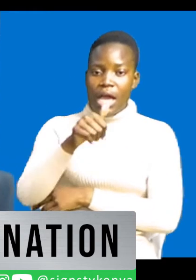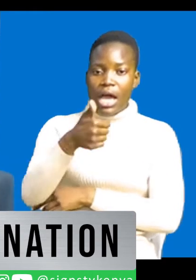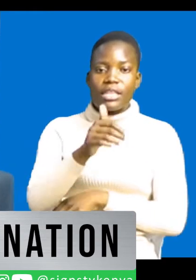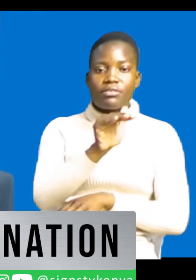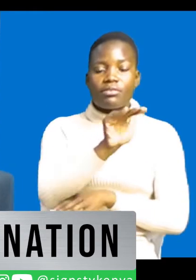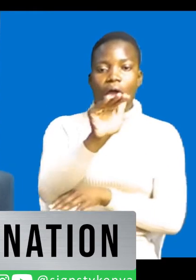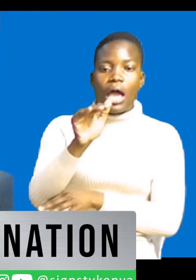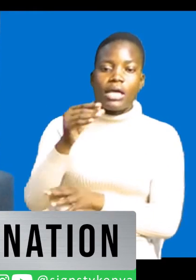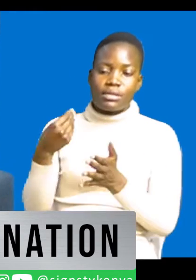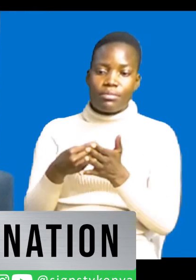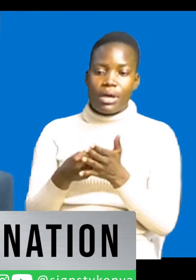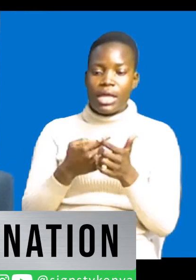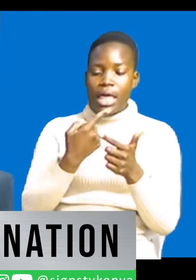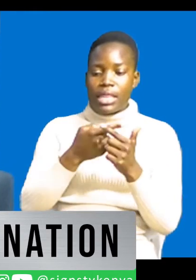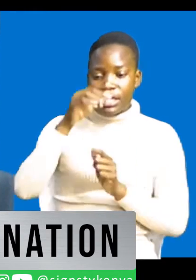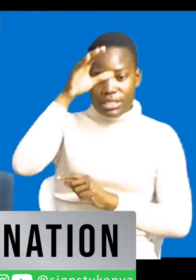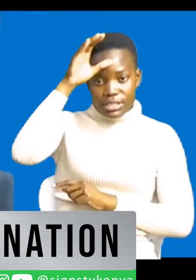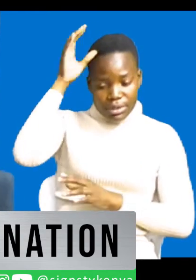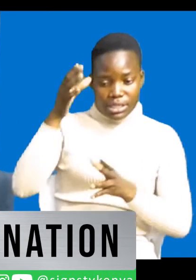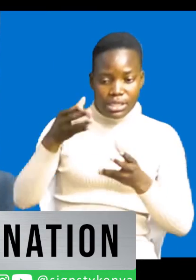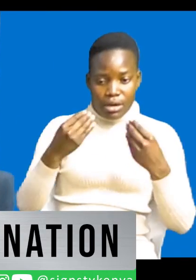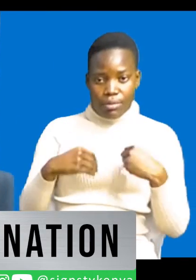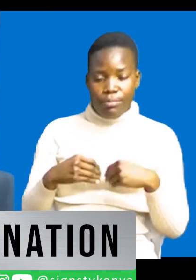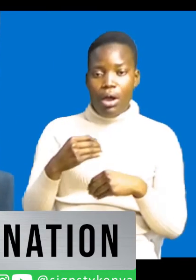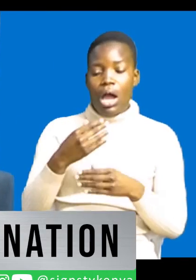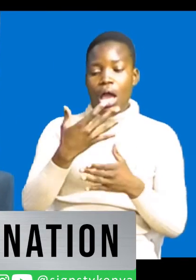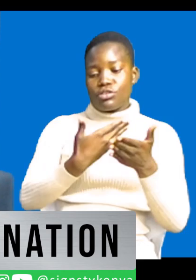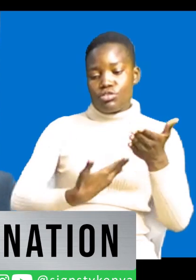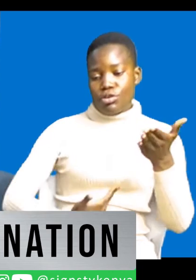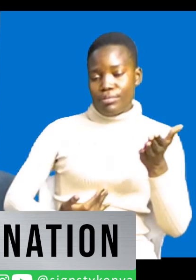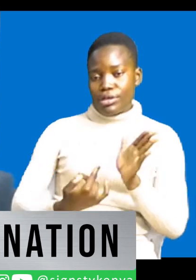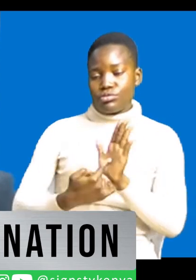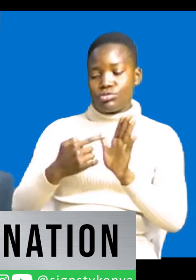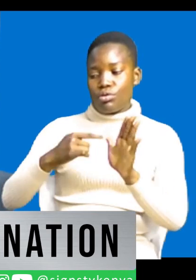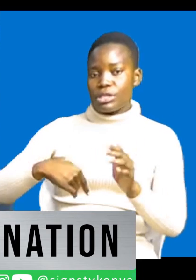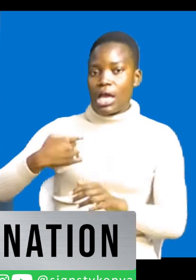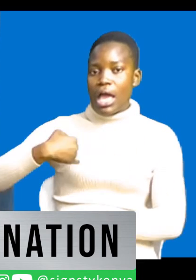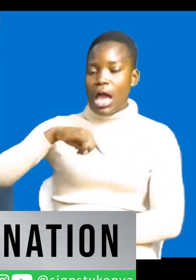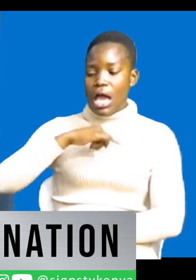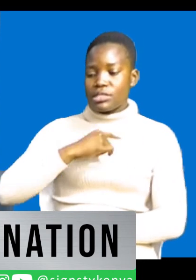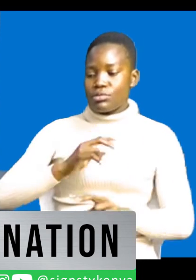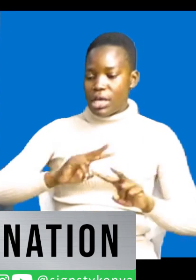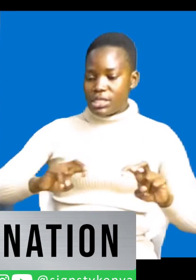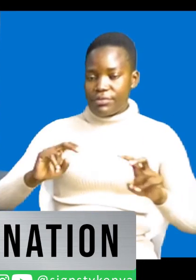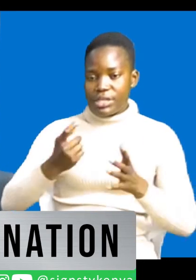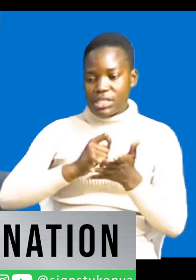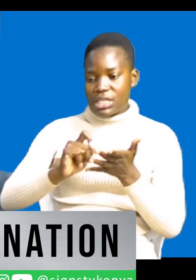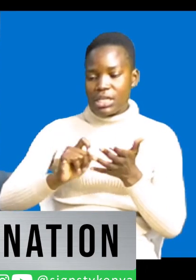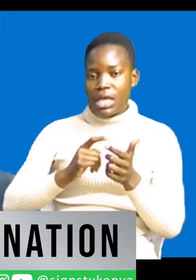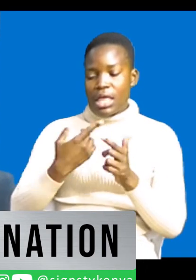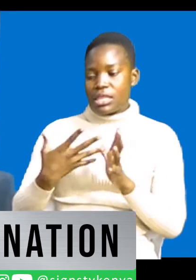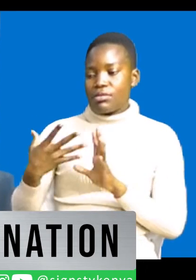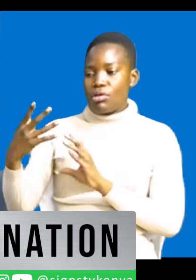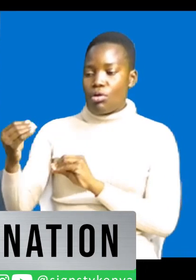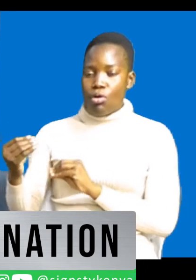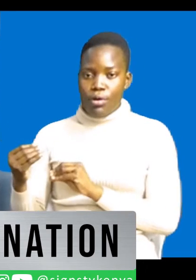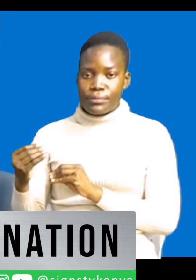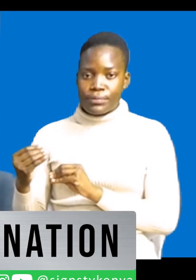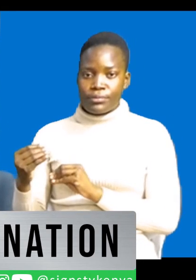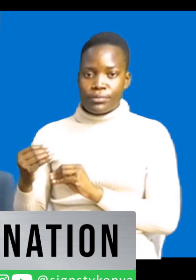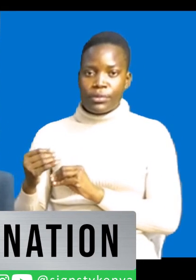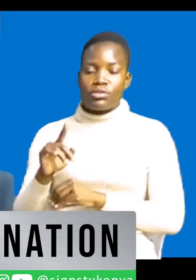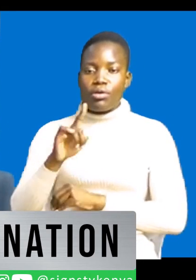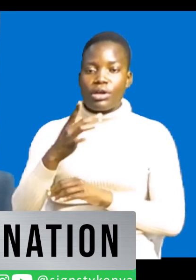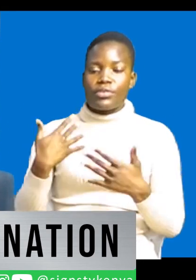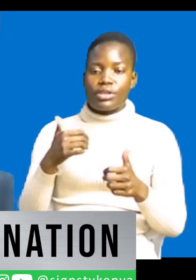kutoka kando. Chebukati akatupatia karatasi ya kusema sasa sisi tunatafuta signatures. Ndio tukatoka nje na signatures. One